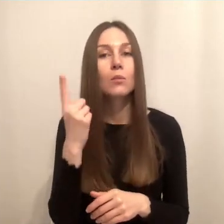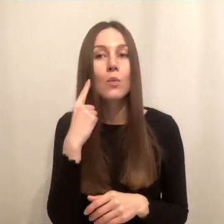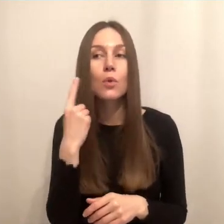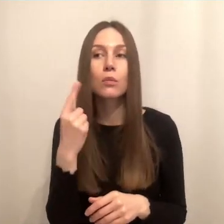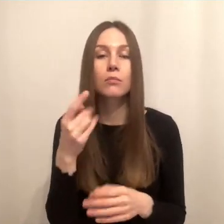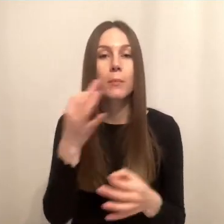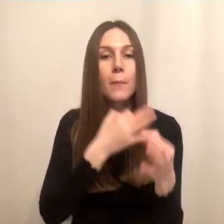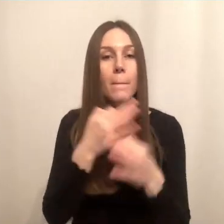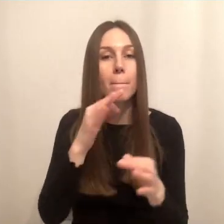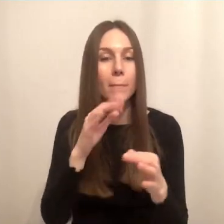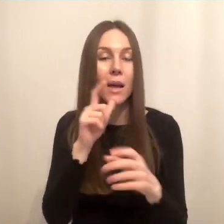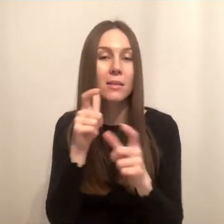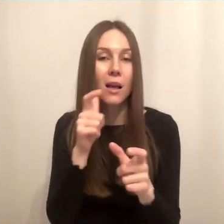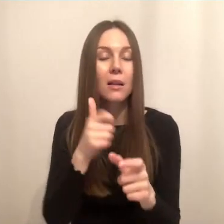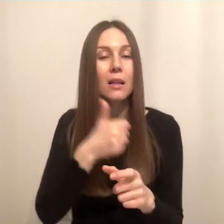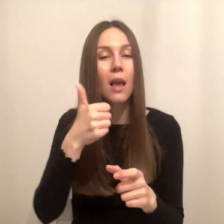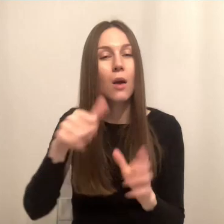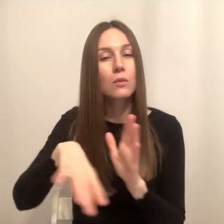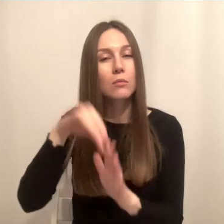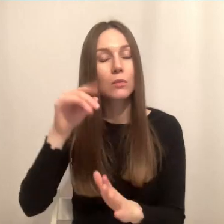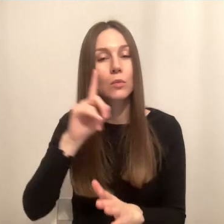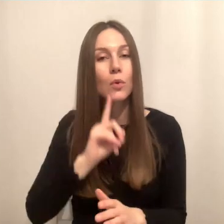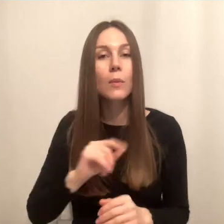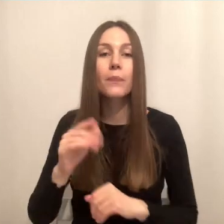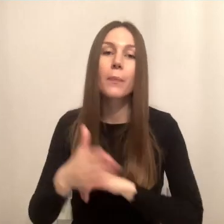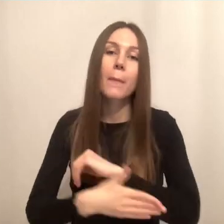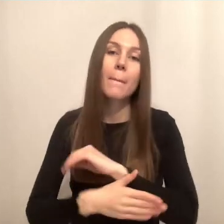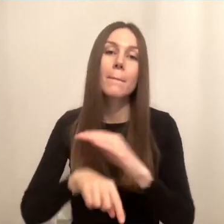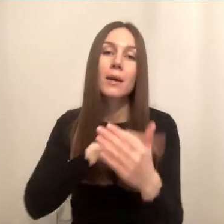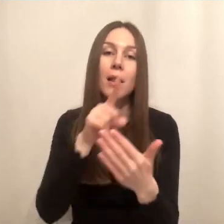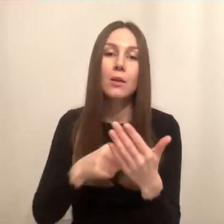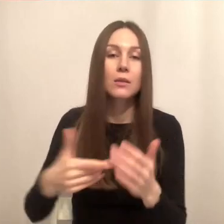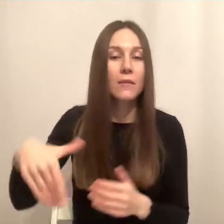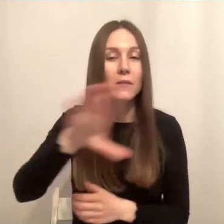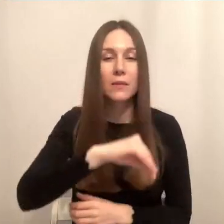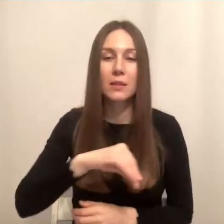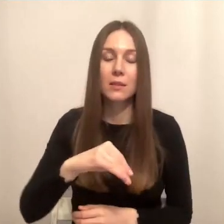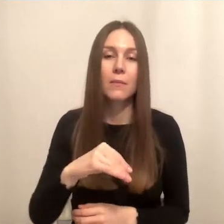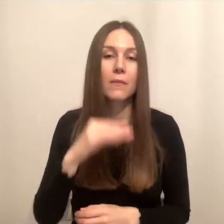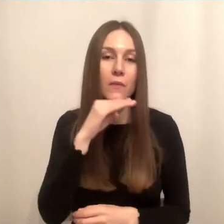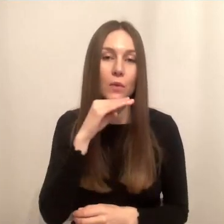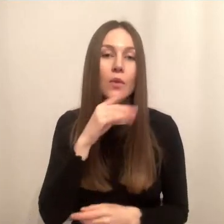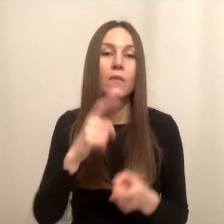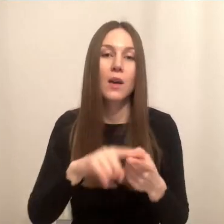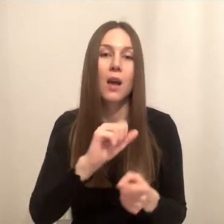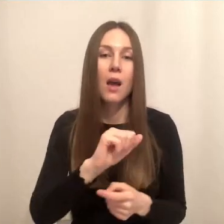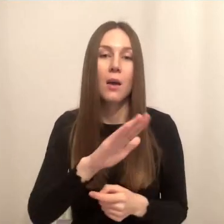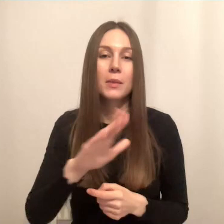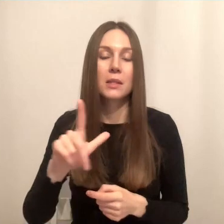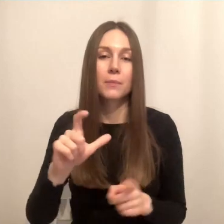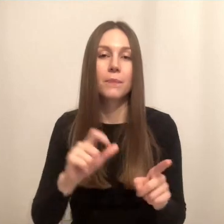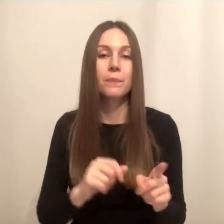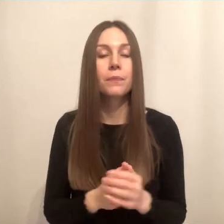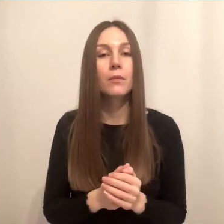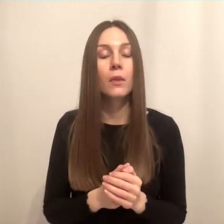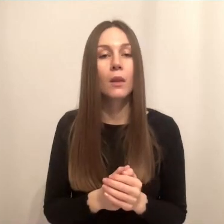geriausią. Padėkit jiem pasirinkti. Pabaigoji klausimas jums visiems lygiai tas pats, ir gal vėlgi abėcėlės tvarka pradėkim. Kodėl jūs,